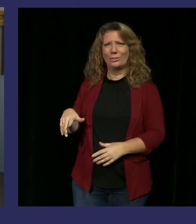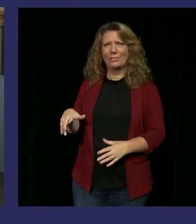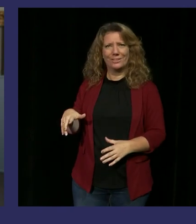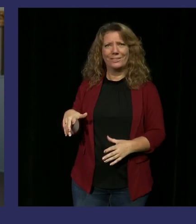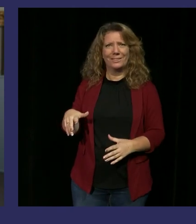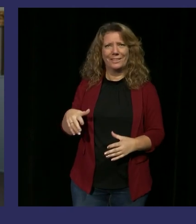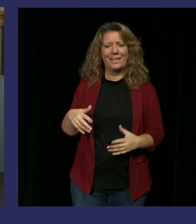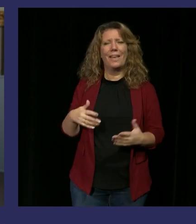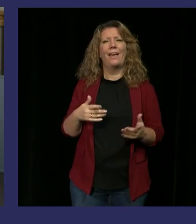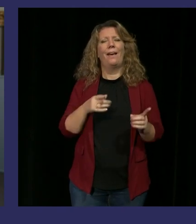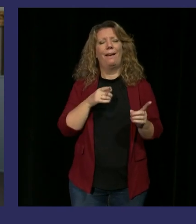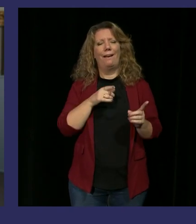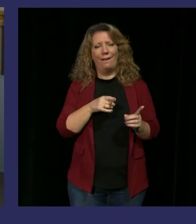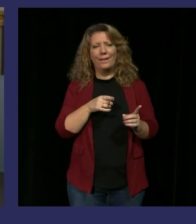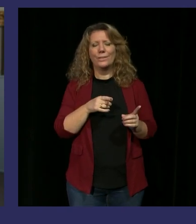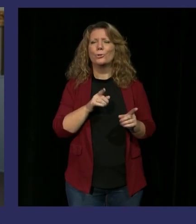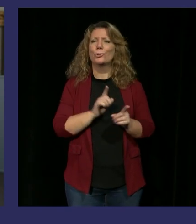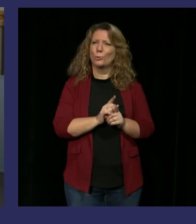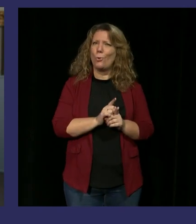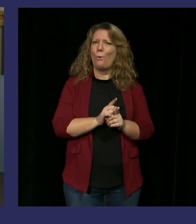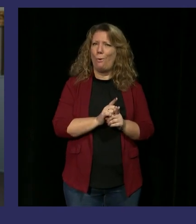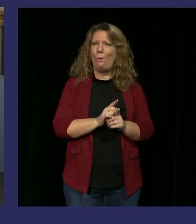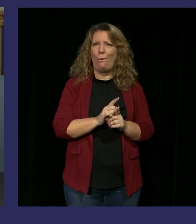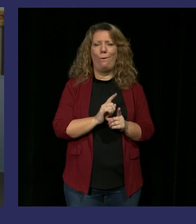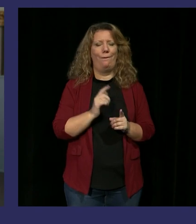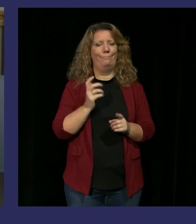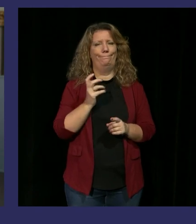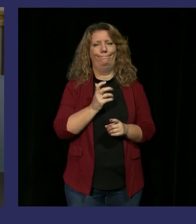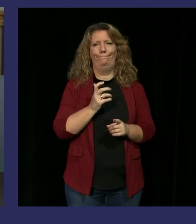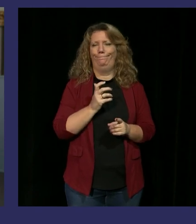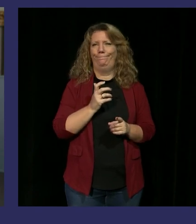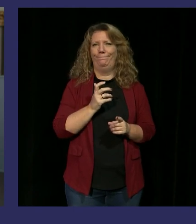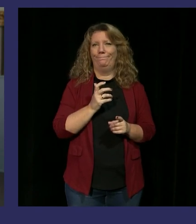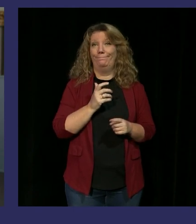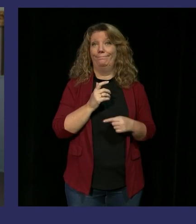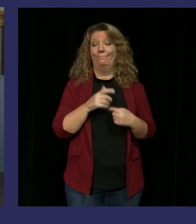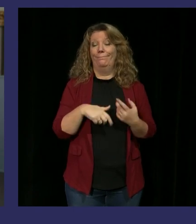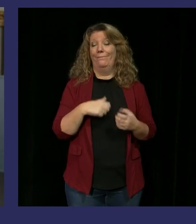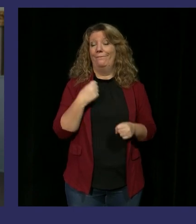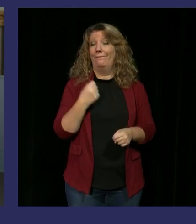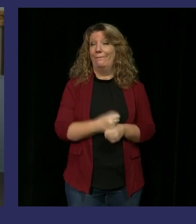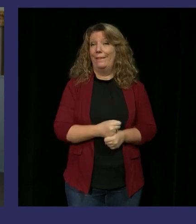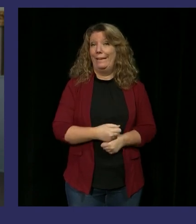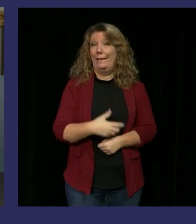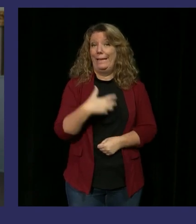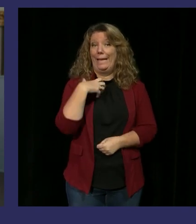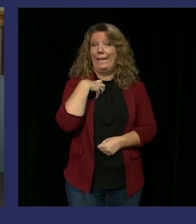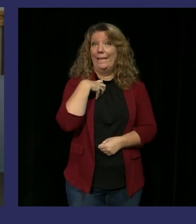Sånn at det har vært en utrolig rikdom